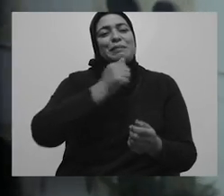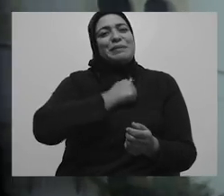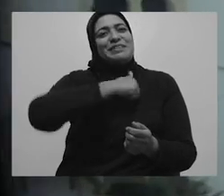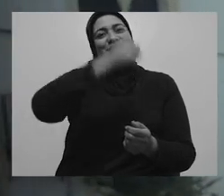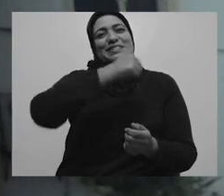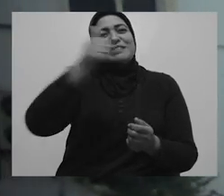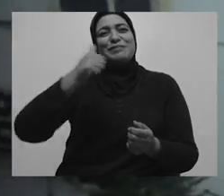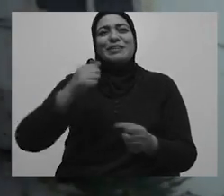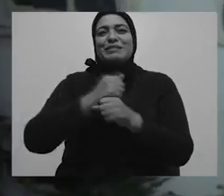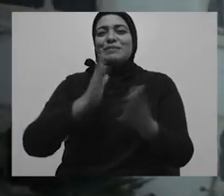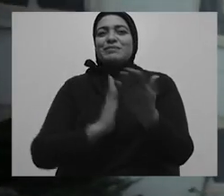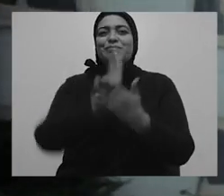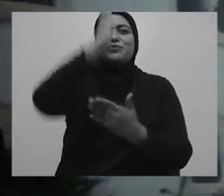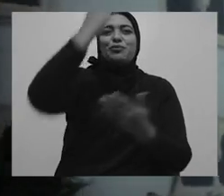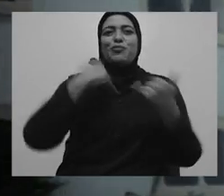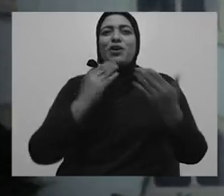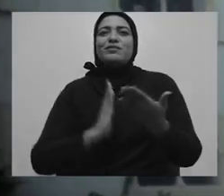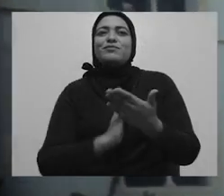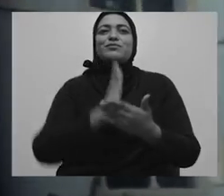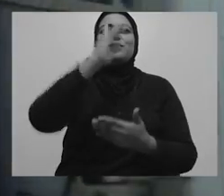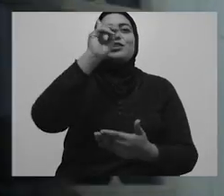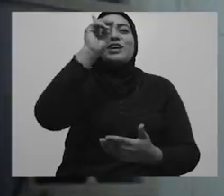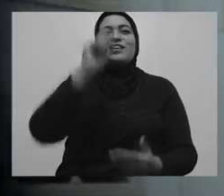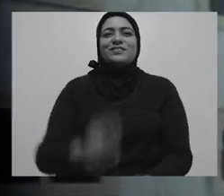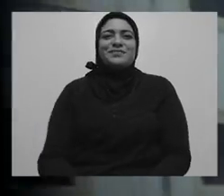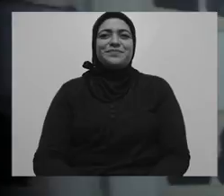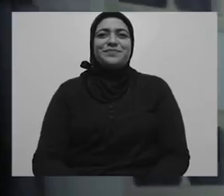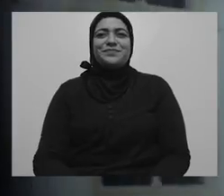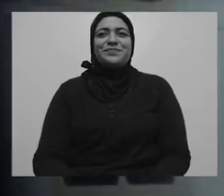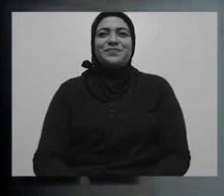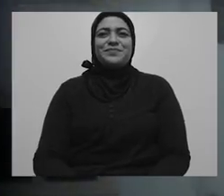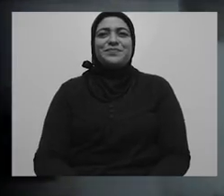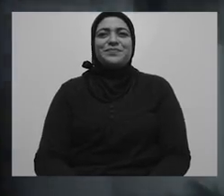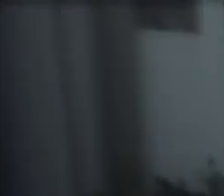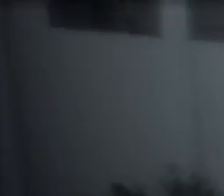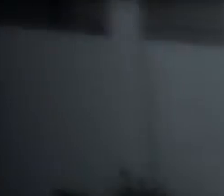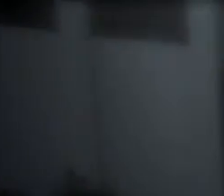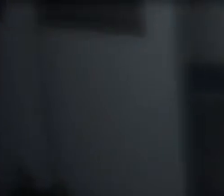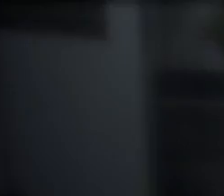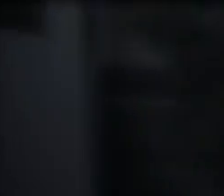واكيد مش اكيد معناها اكثر من اكيد انا باش نتحصل على ريزلت باهي ان شاء الله.